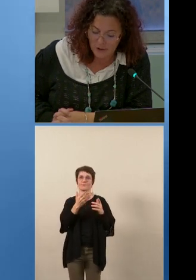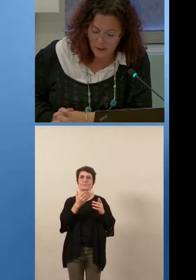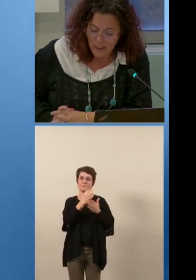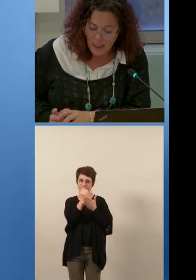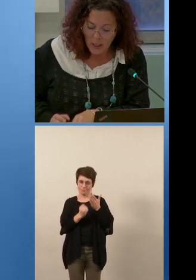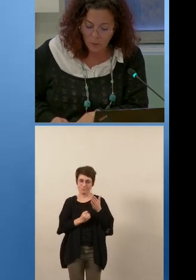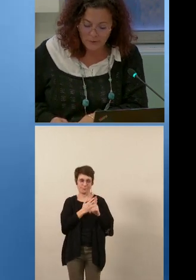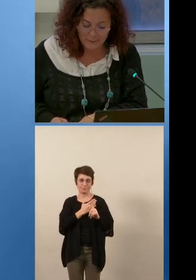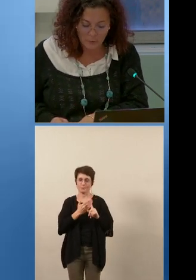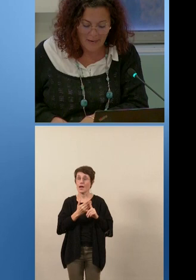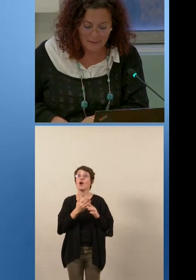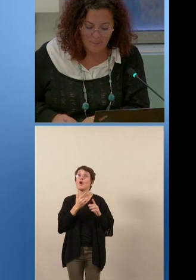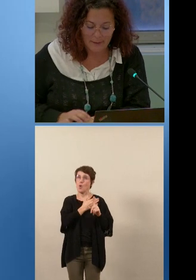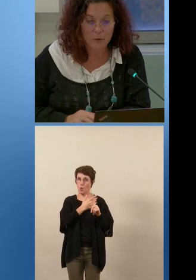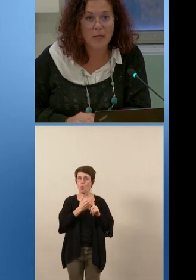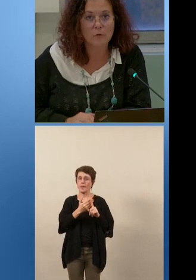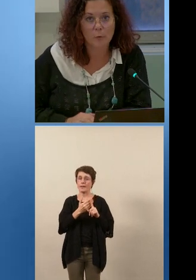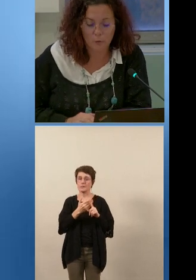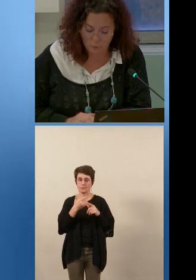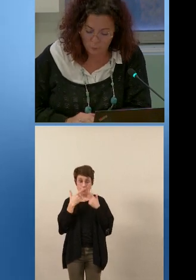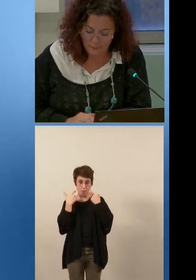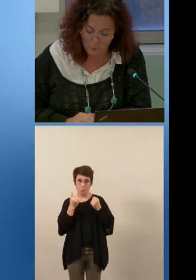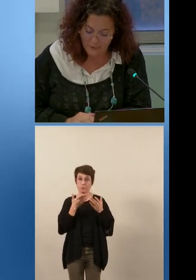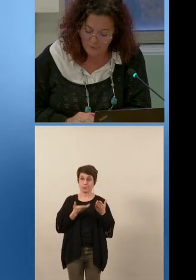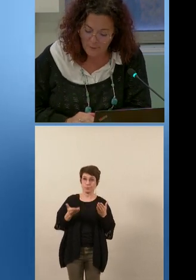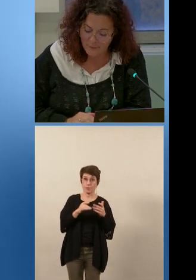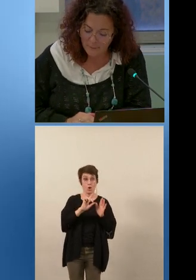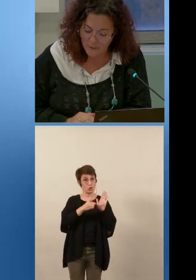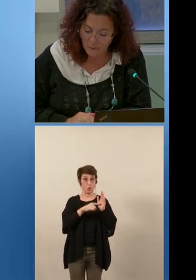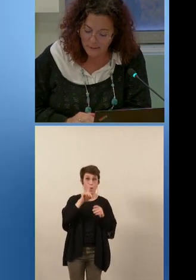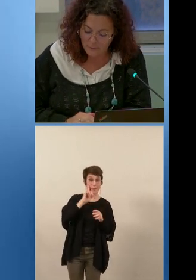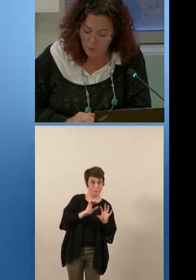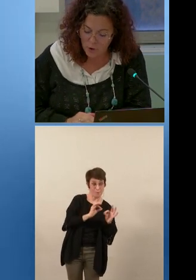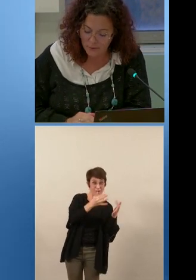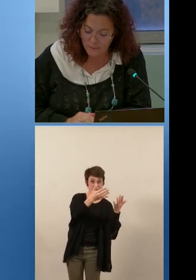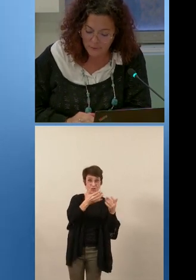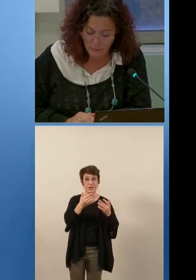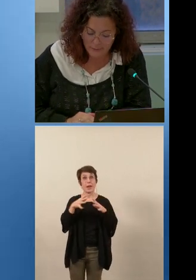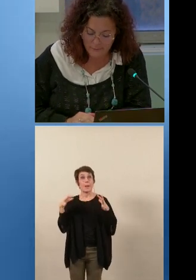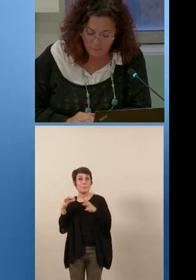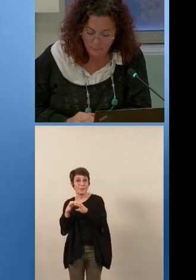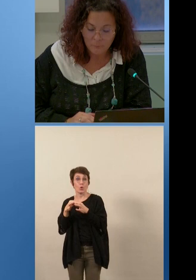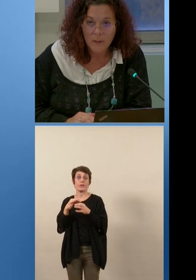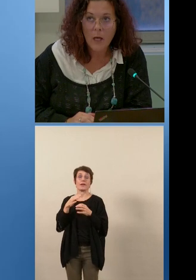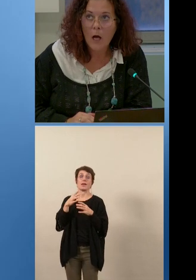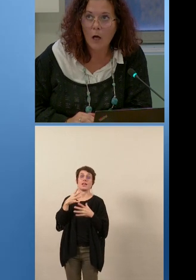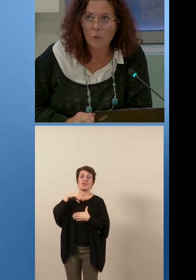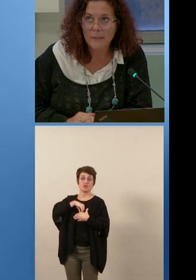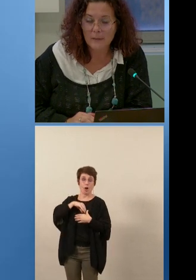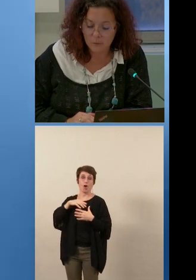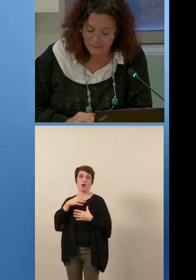rédigé un contexte marqué par les menaces pesant sur les droits des femmes et des minorités de genre et de sexualité